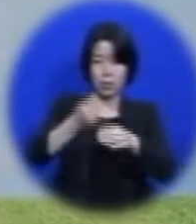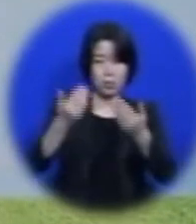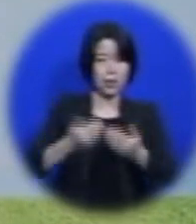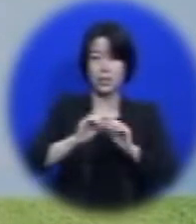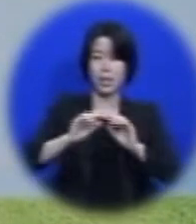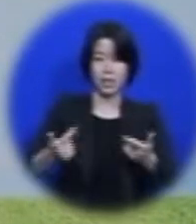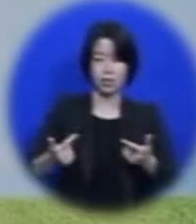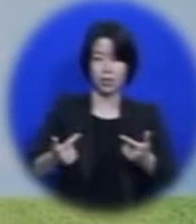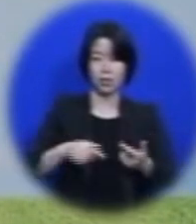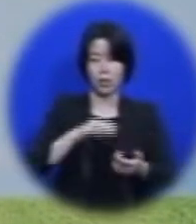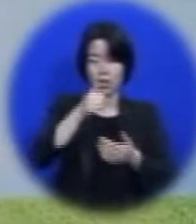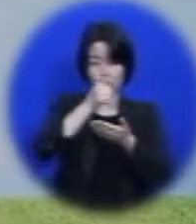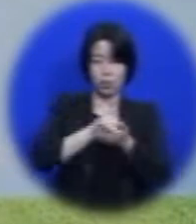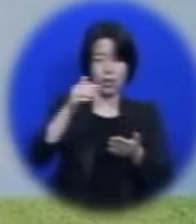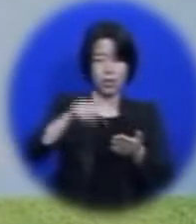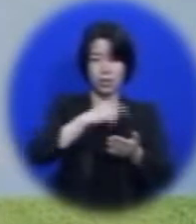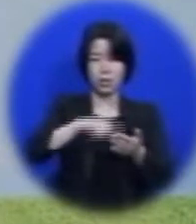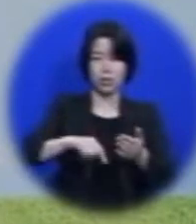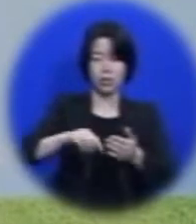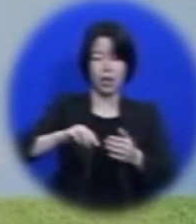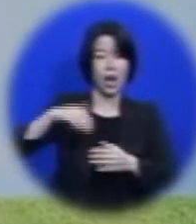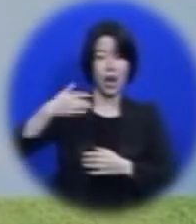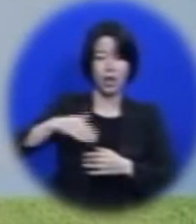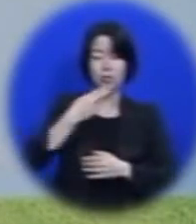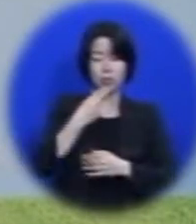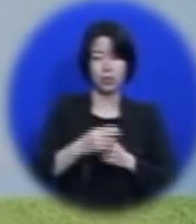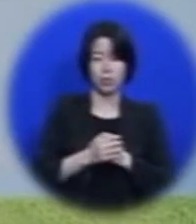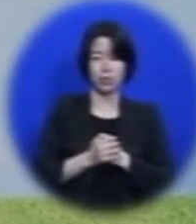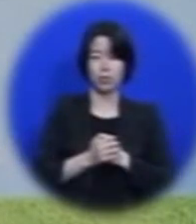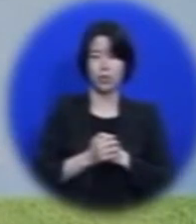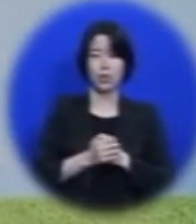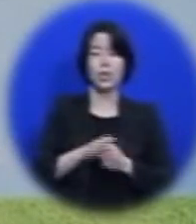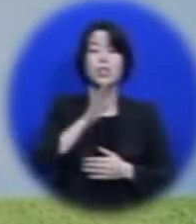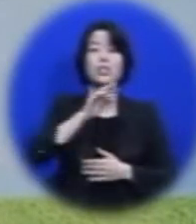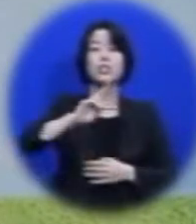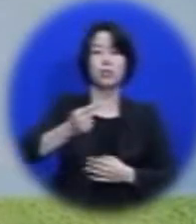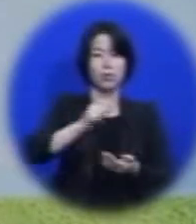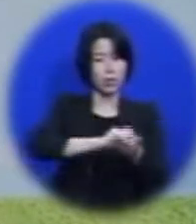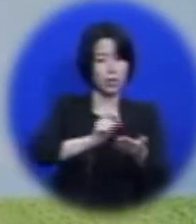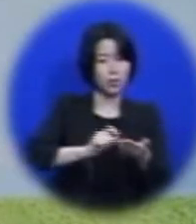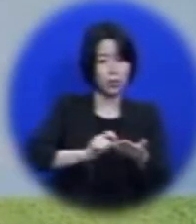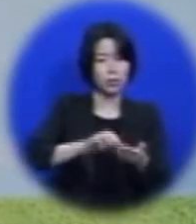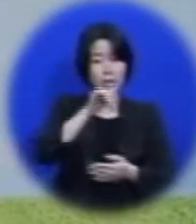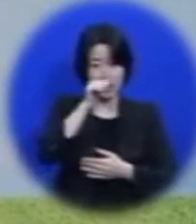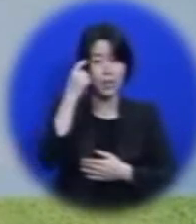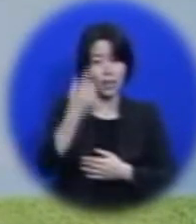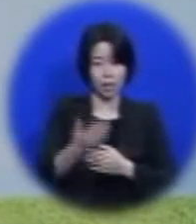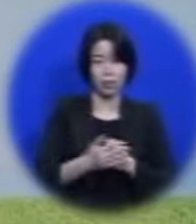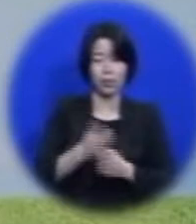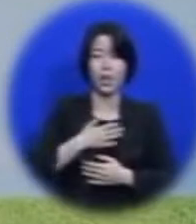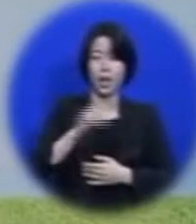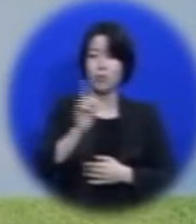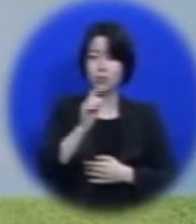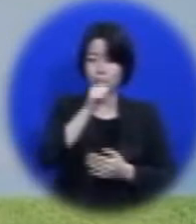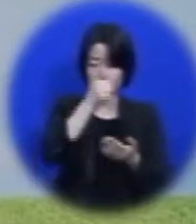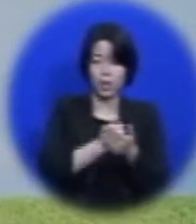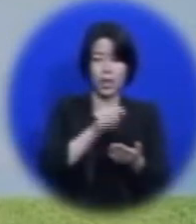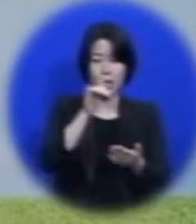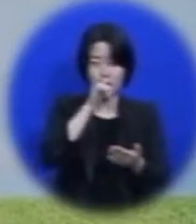않았어요. 죄값을 내가 치르지 않게 됐습니다. 그래도 기록은 있을 거 아니에요. 내가 무슨 죄를